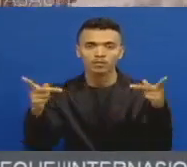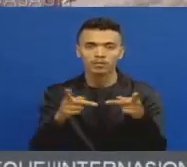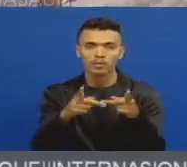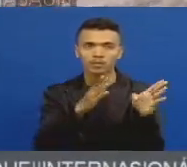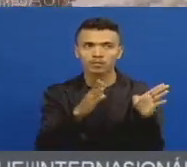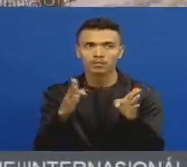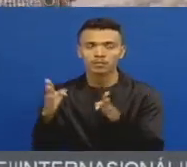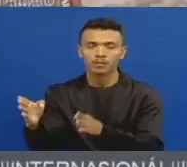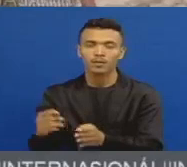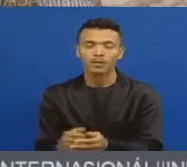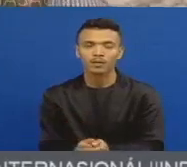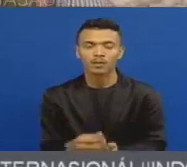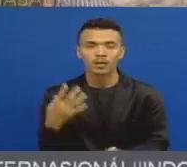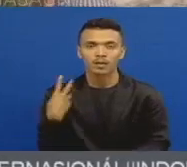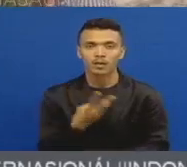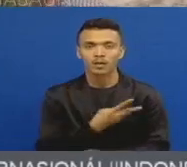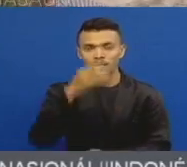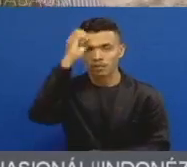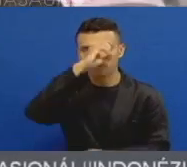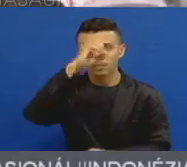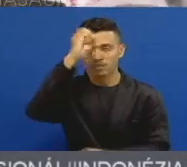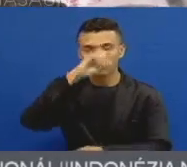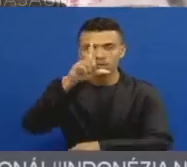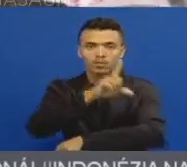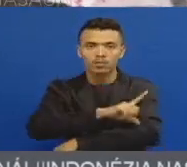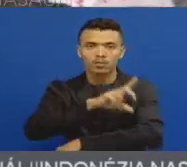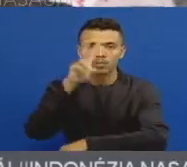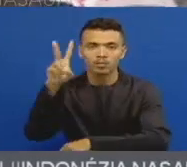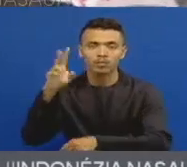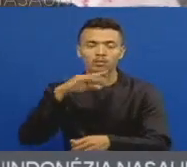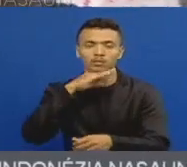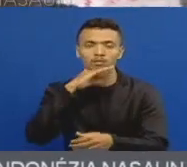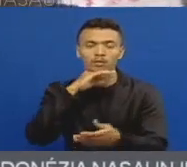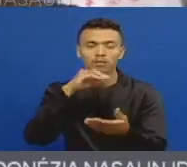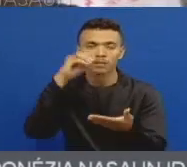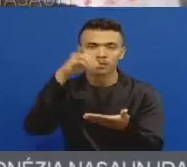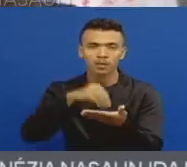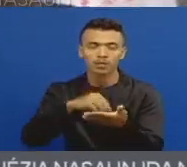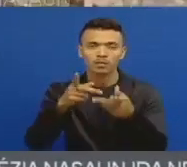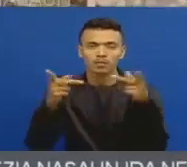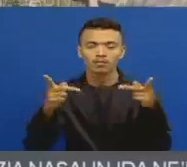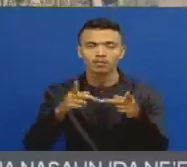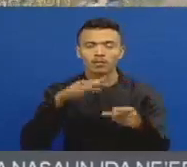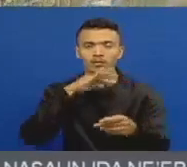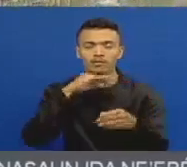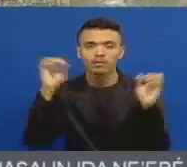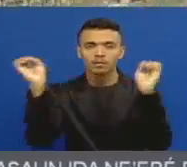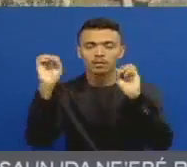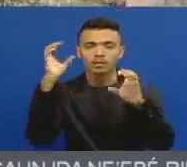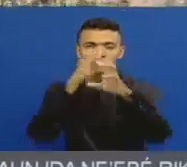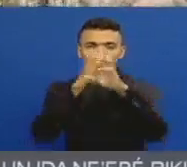preparado ya na ba entang. Ami observe la durante loron rua na. Fuerser bema ami dasa rumo sue ami tawe sampa fatin ma laye kareta ma mai